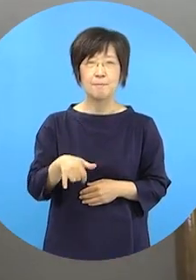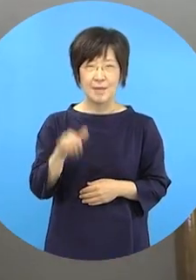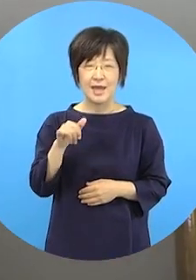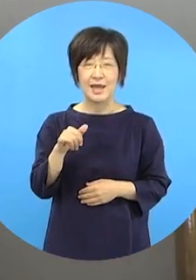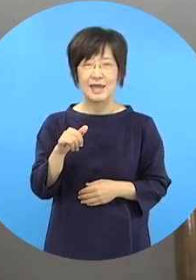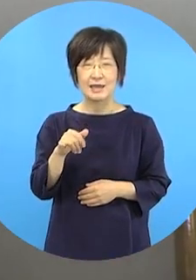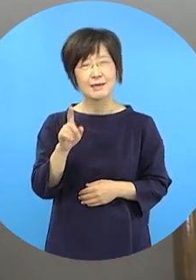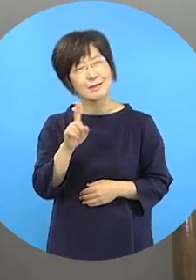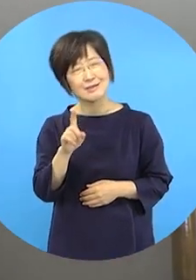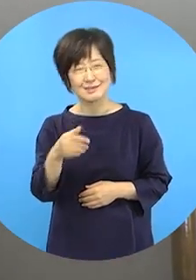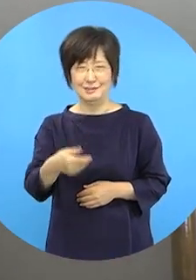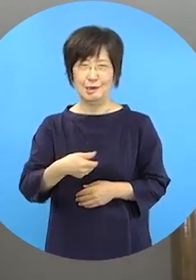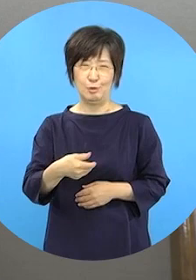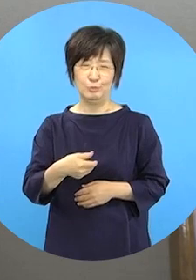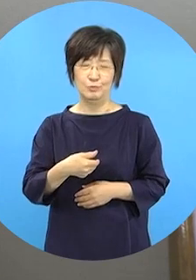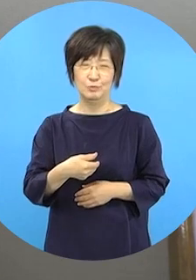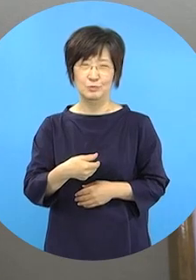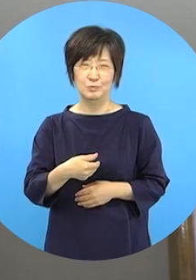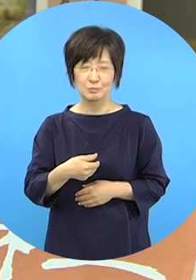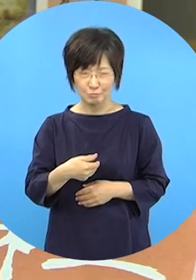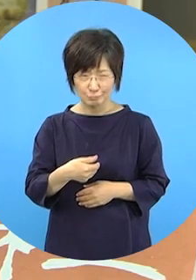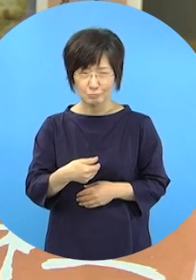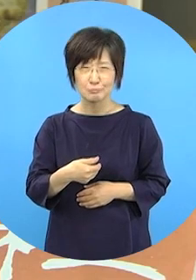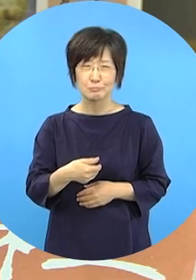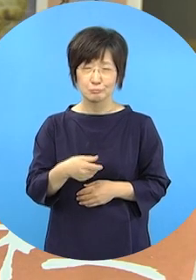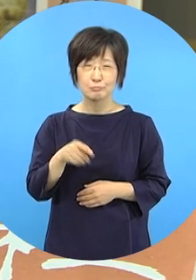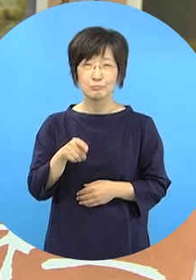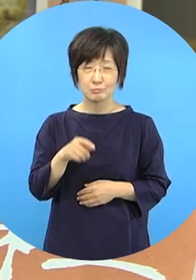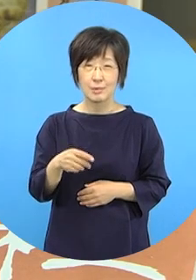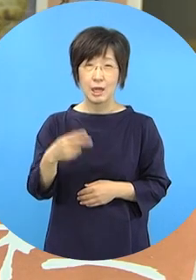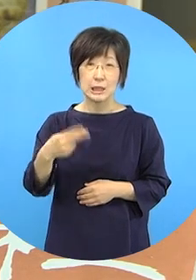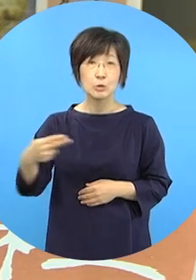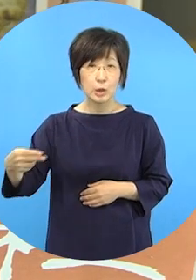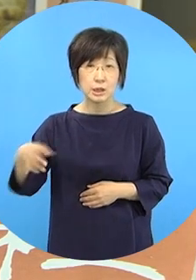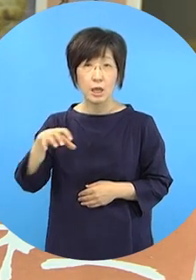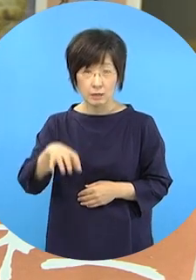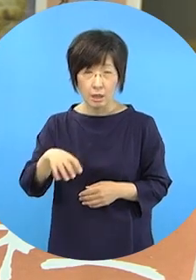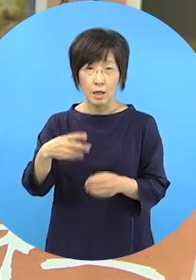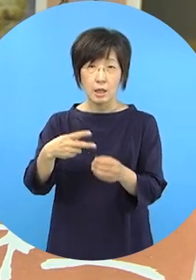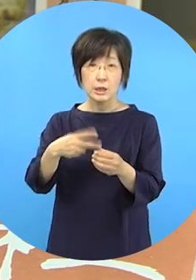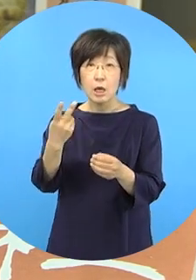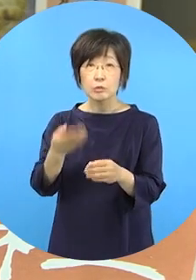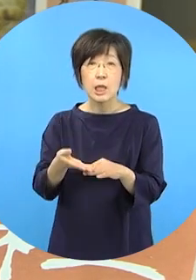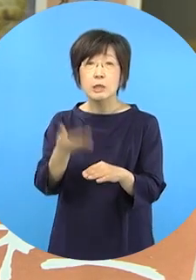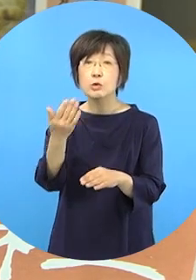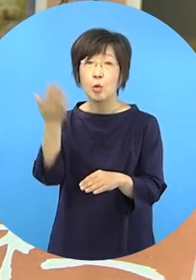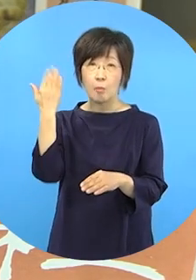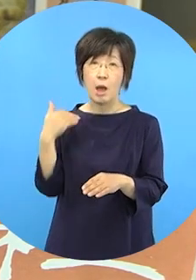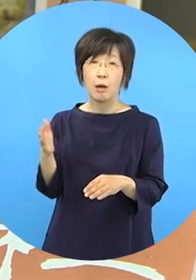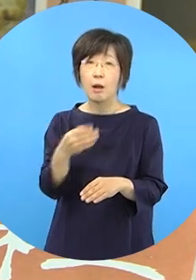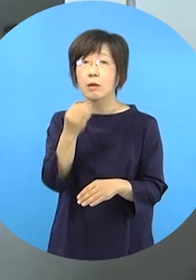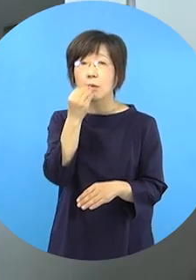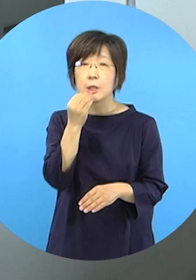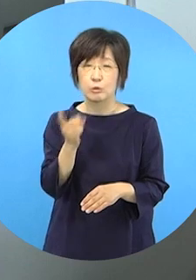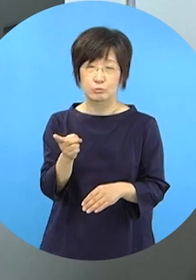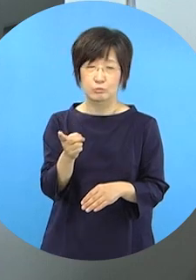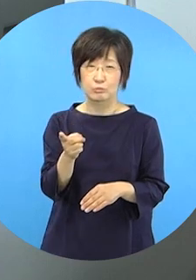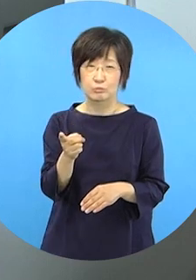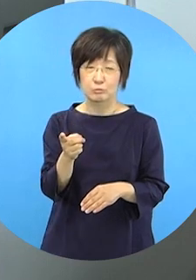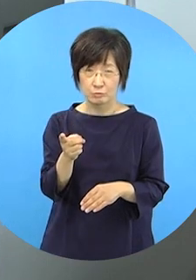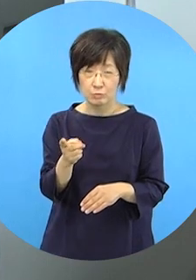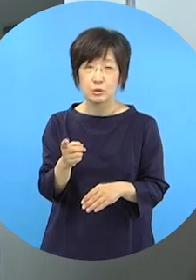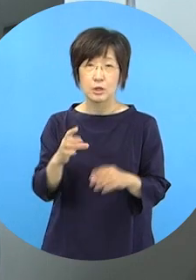第一にテンペって何って聞かれますね。でこれはインドネシアでも200年以上前から食べられているもので、やは